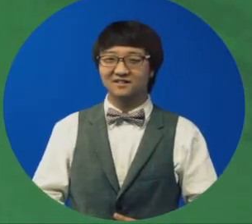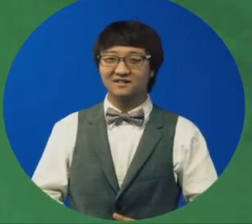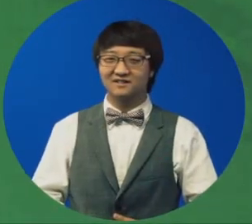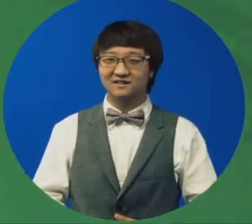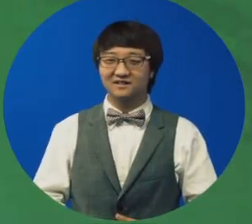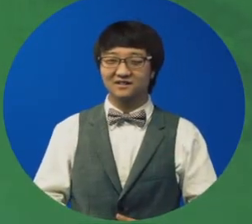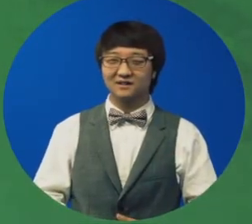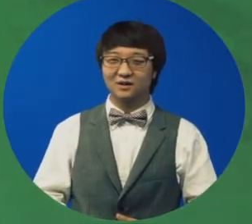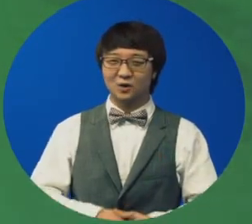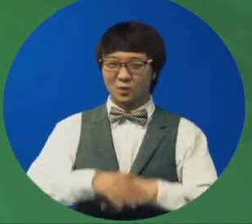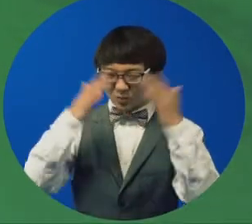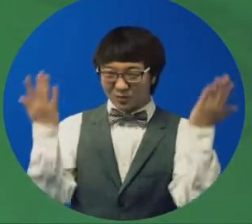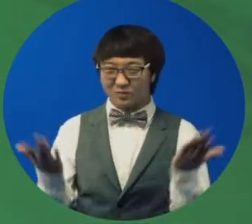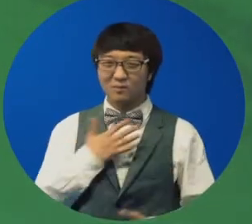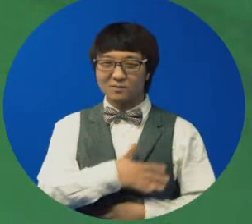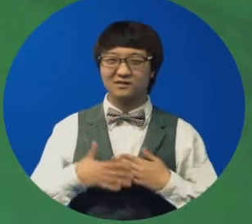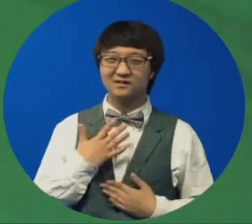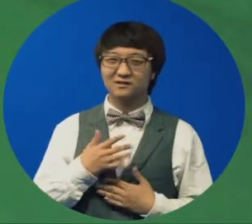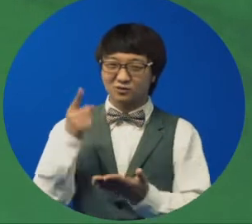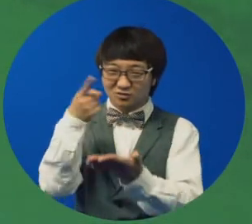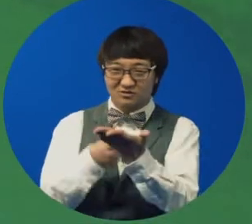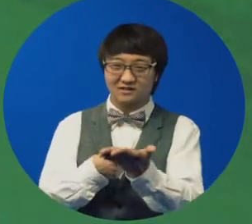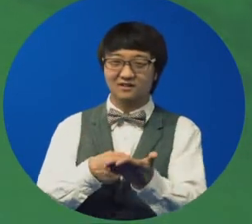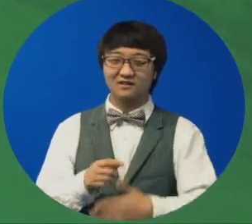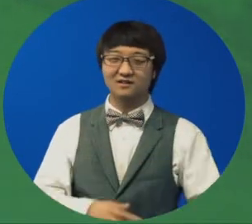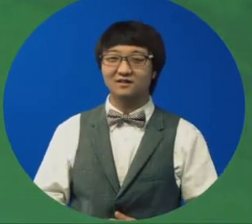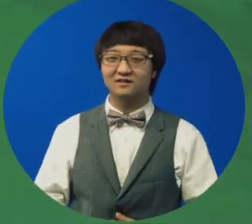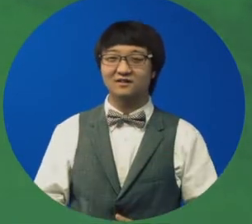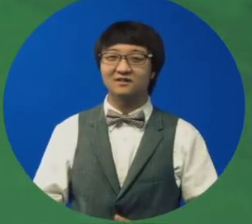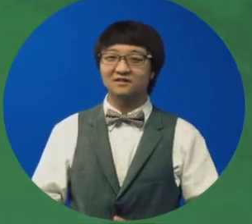전신 마취를 하기 위해서 이렇게 누워있는데